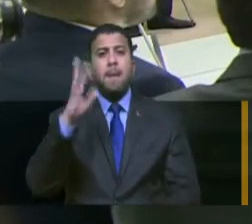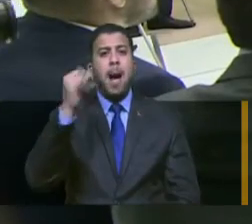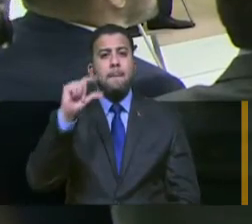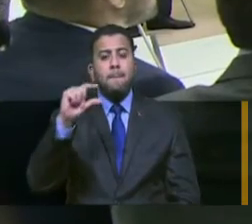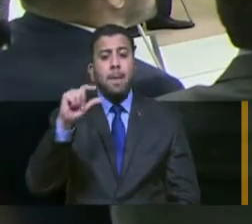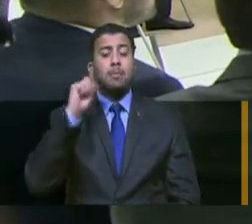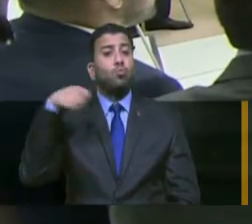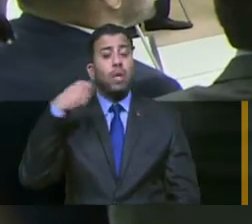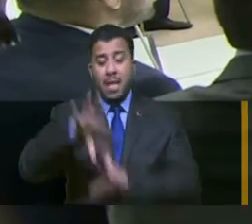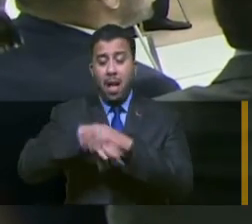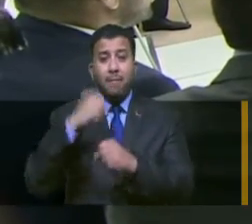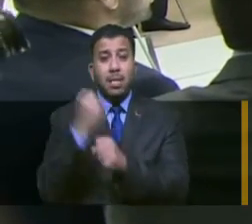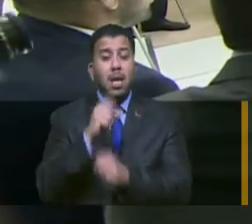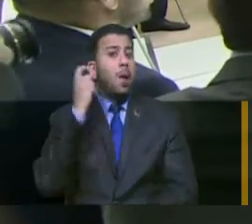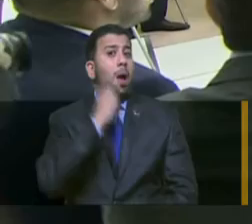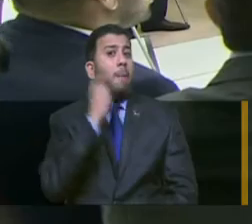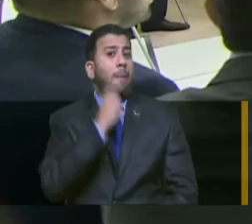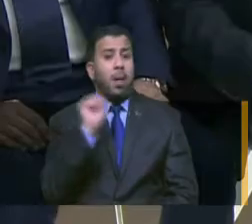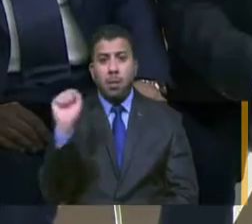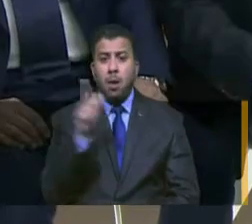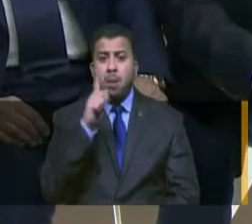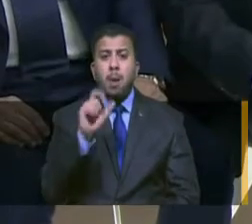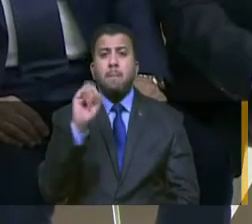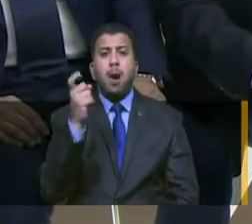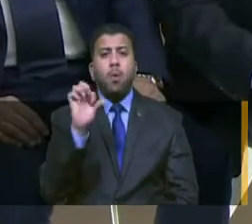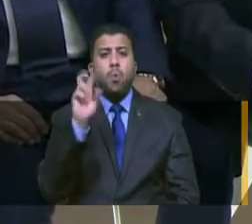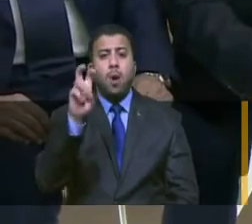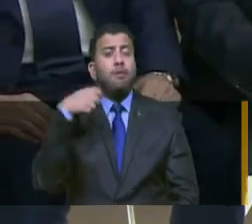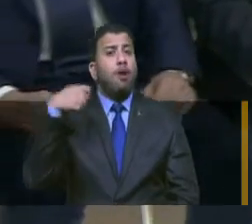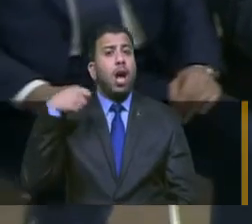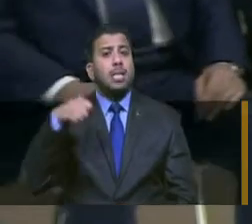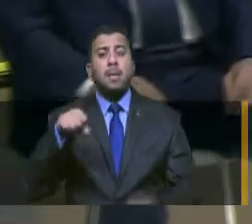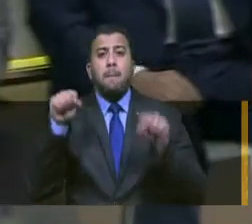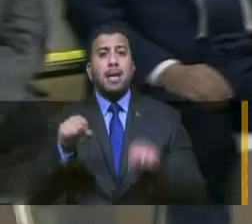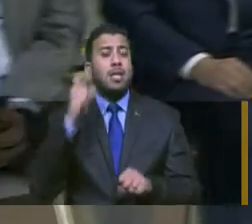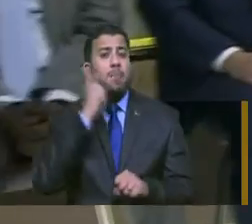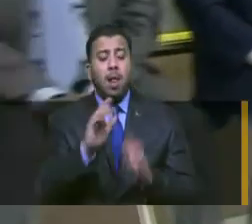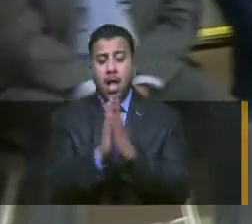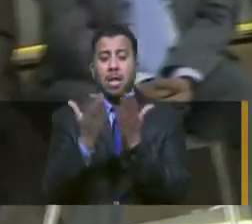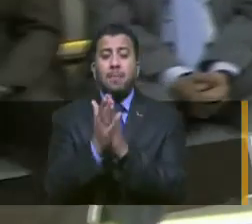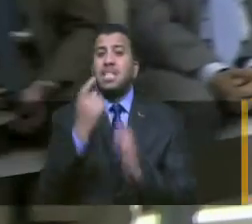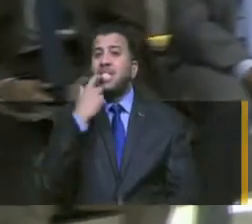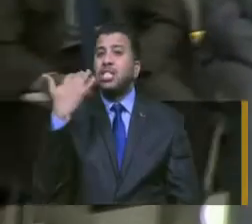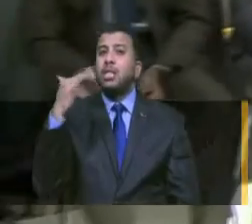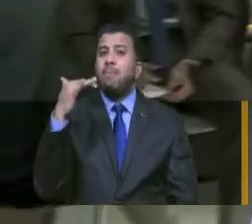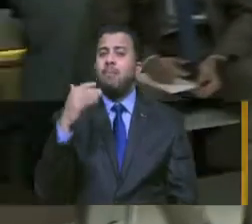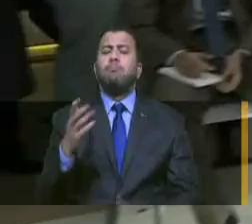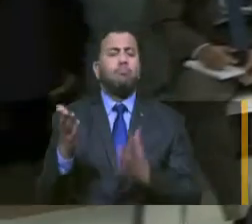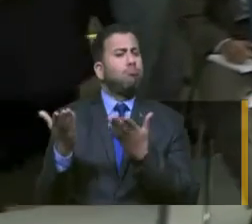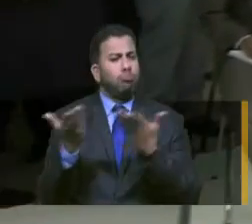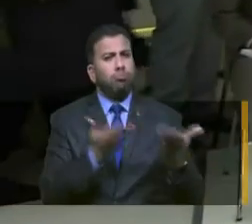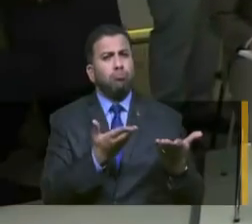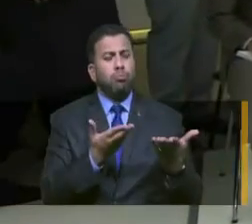المدير التنفيذي لوكالة أنباء الإمارات، ومروى العقروبي رئيس المجلس الإماراتي لكتب اليافعين، إلى جانب عدد